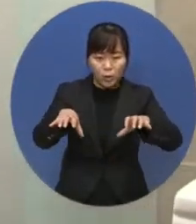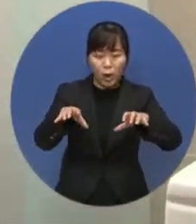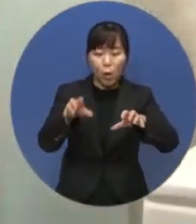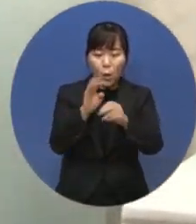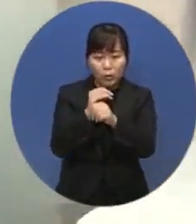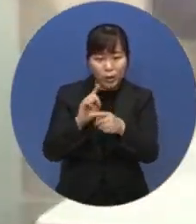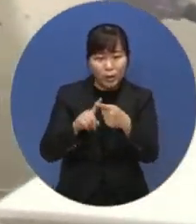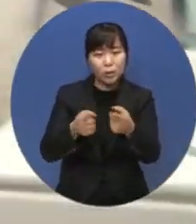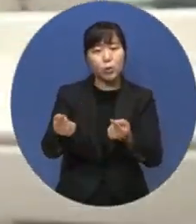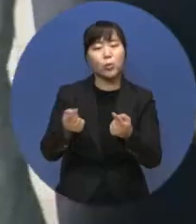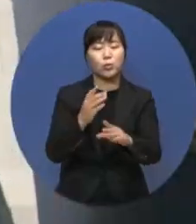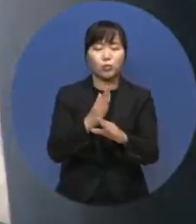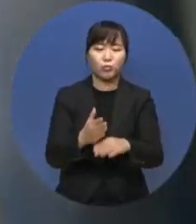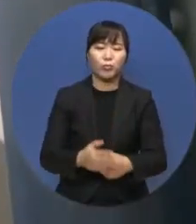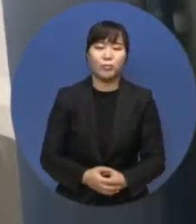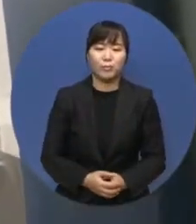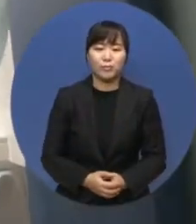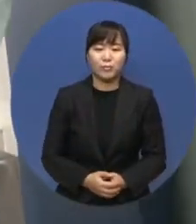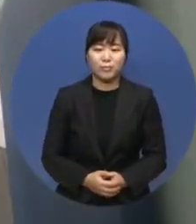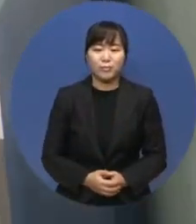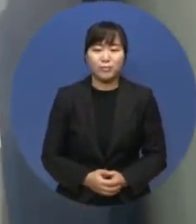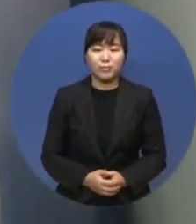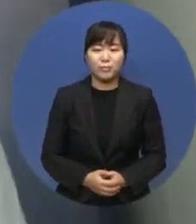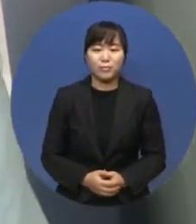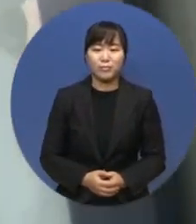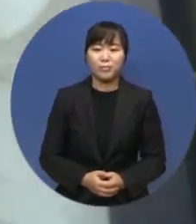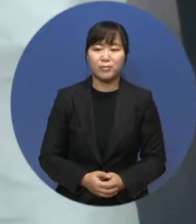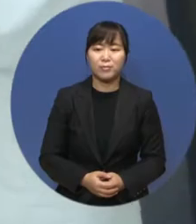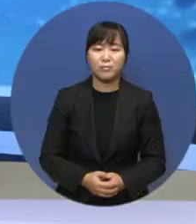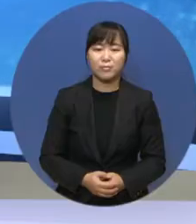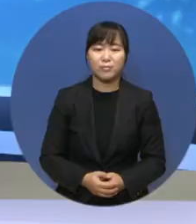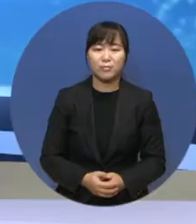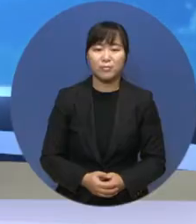조정을 협의 중입니다. 복지TV 뉴스 정두리입니다.